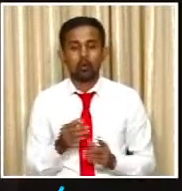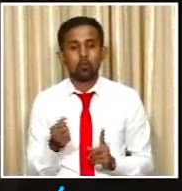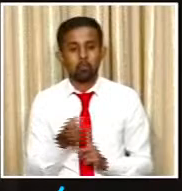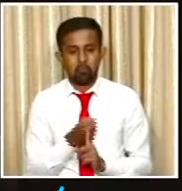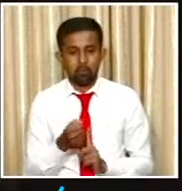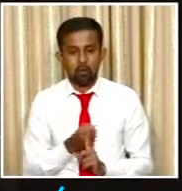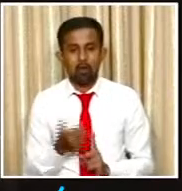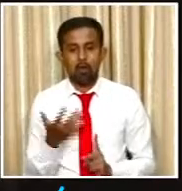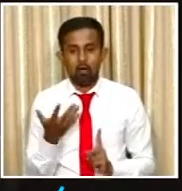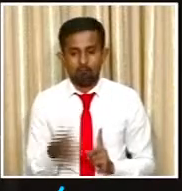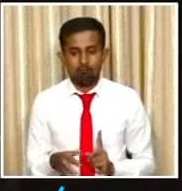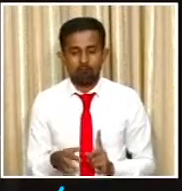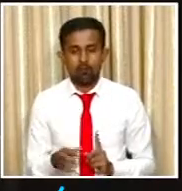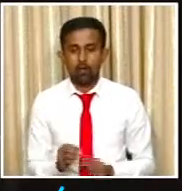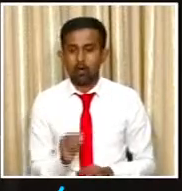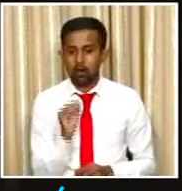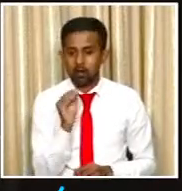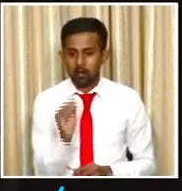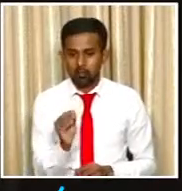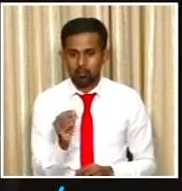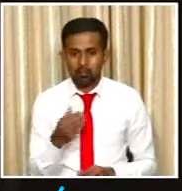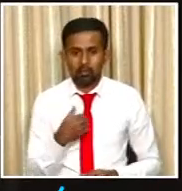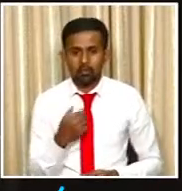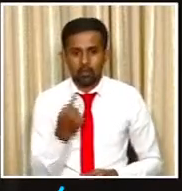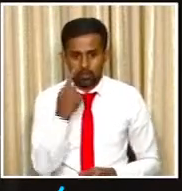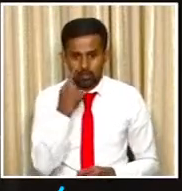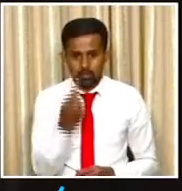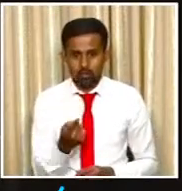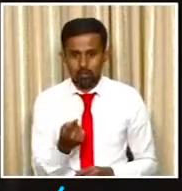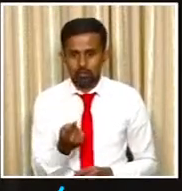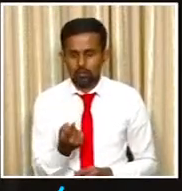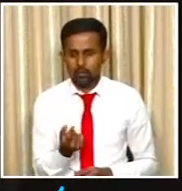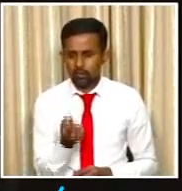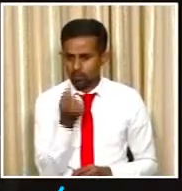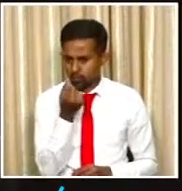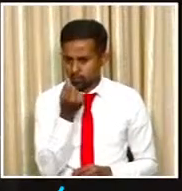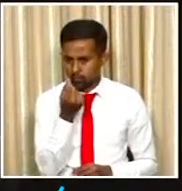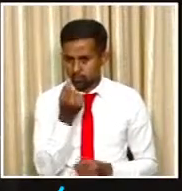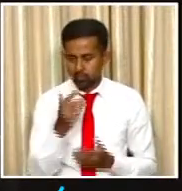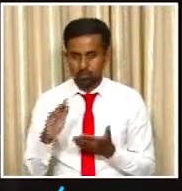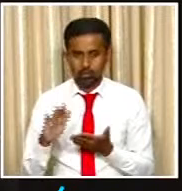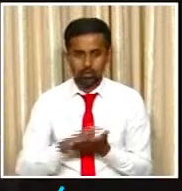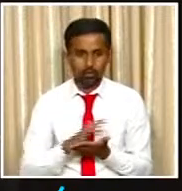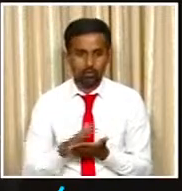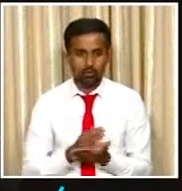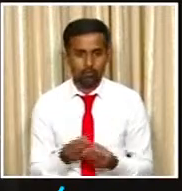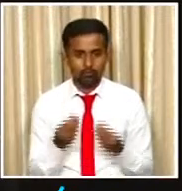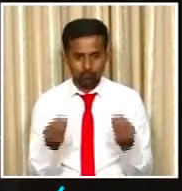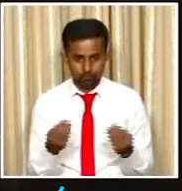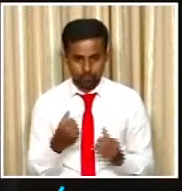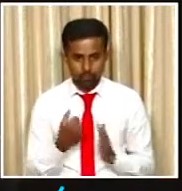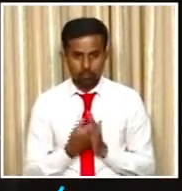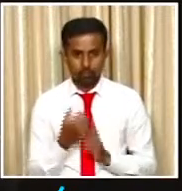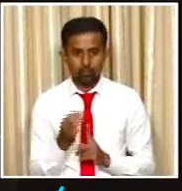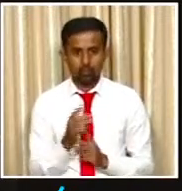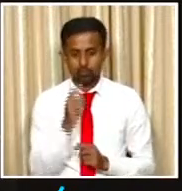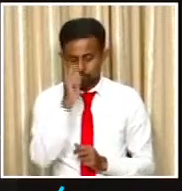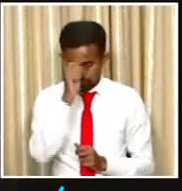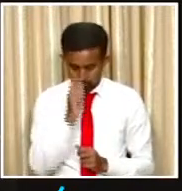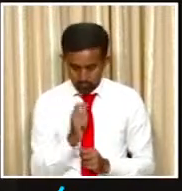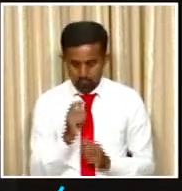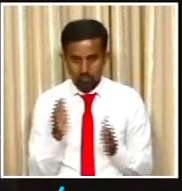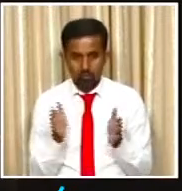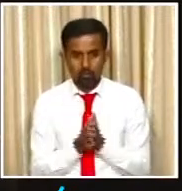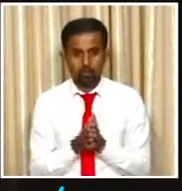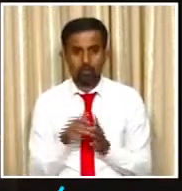බලපෑවා නමුත් අපි අද දකිනවා මේක යම් කිසි විදිහකට සහනයක් සලසලා දෙන්න රටේ අපේ ගරු ජනාධිපතිතුමාත්